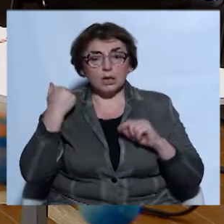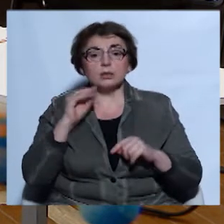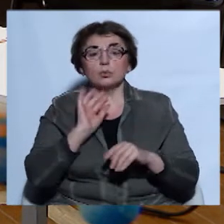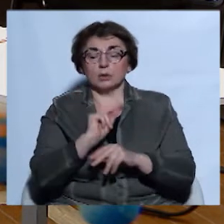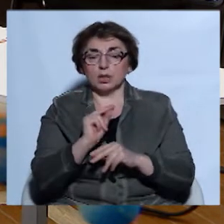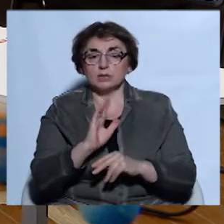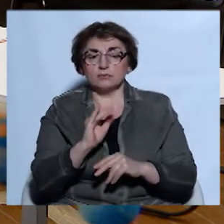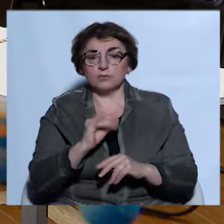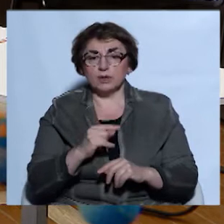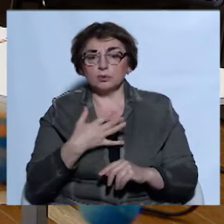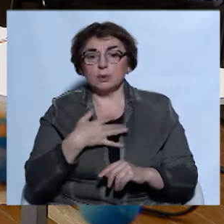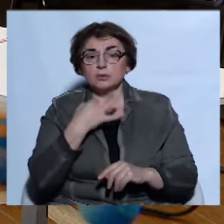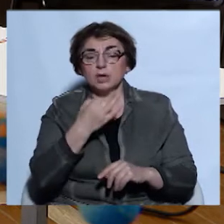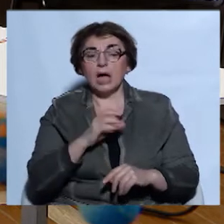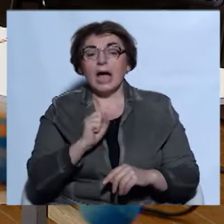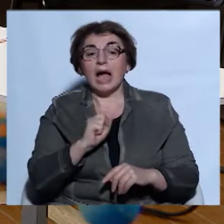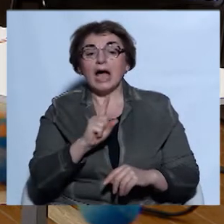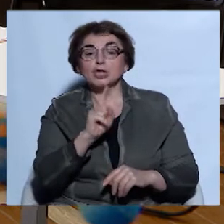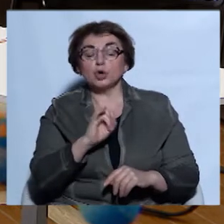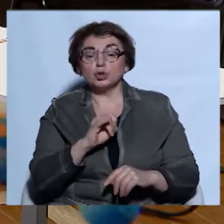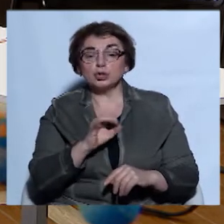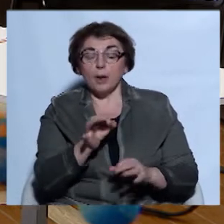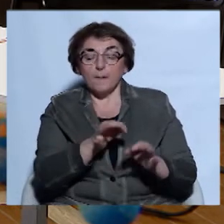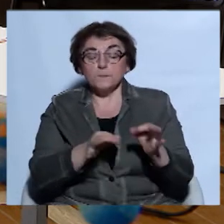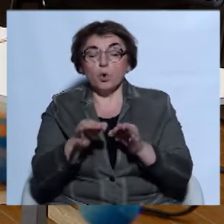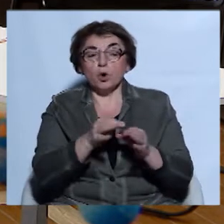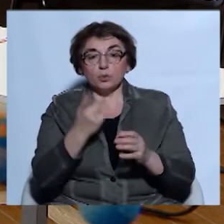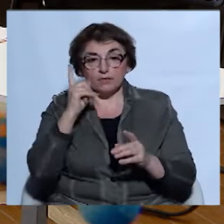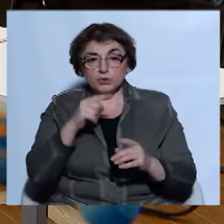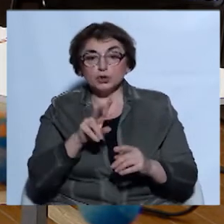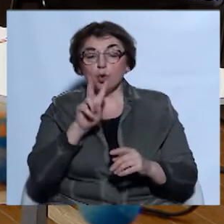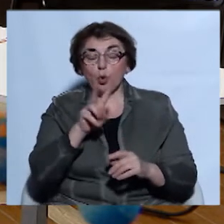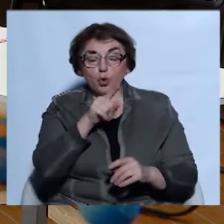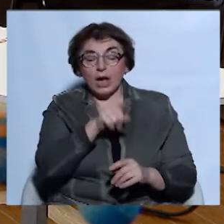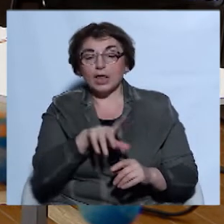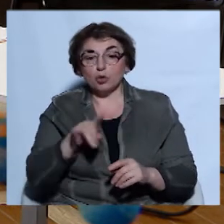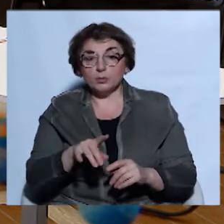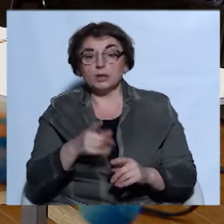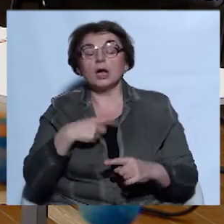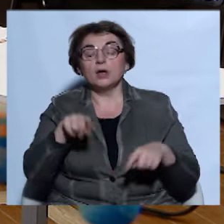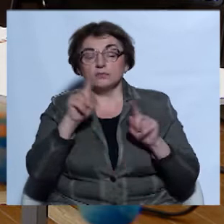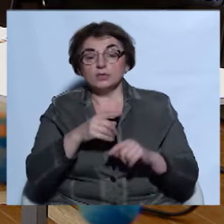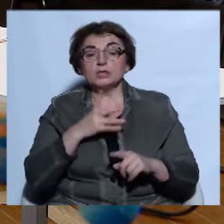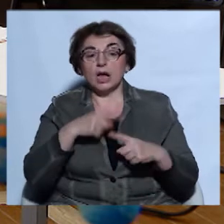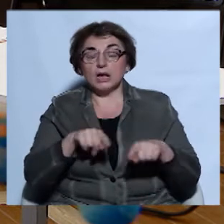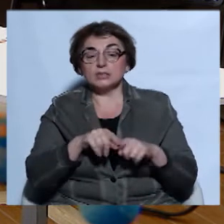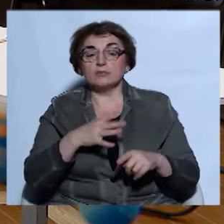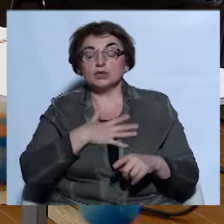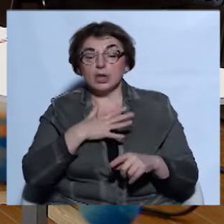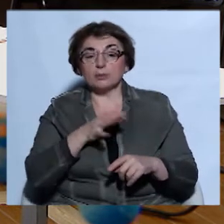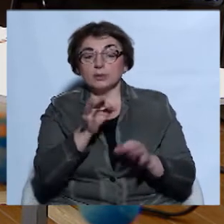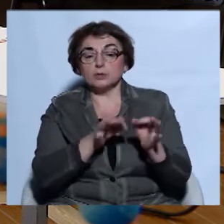ვალენტობა ვისწავლეთ და მე მინდა რომ აზოტის მოლეკულა, რომელიც ორატომიანია, ჟანგვადის მოლეკულაც